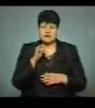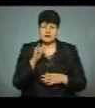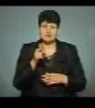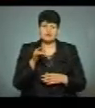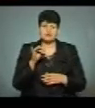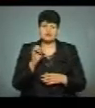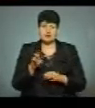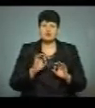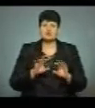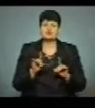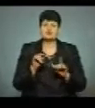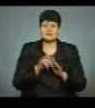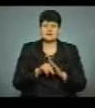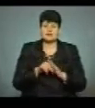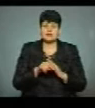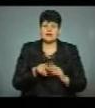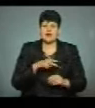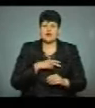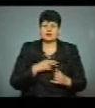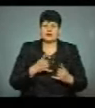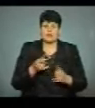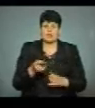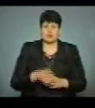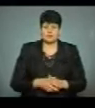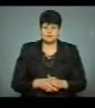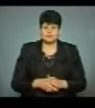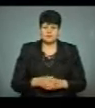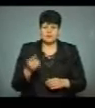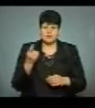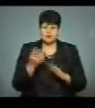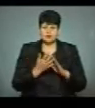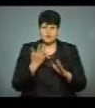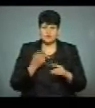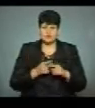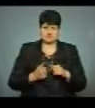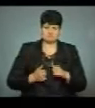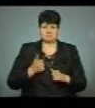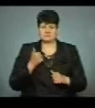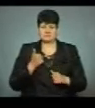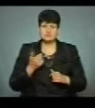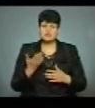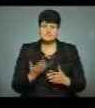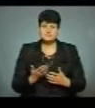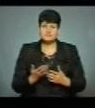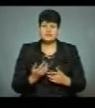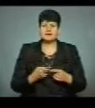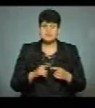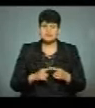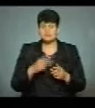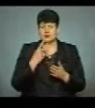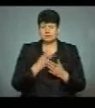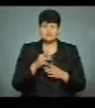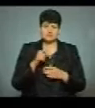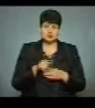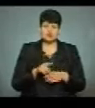Гірчак розповів, що така нагорода означає для Тернополя. У першу чергу, це, звичайно, іміджева річ. Тобто це сигнал до того, що